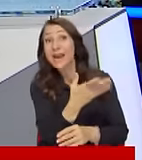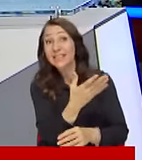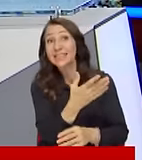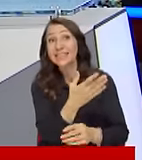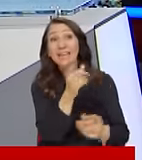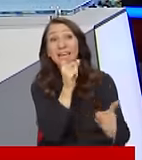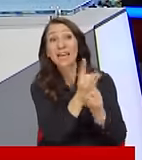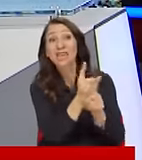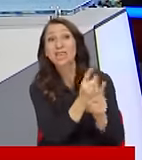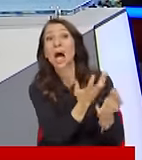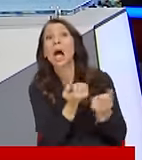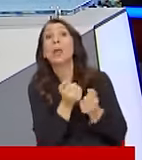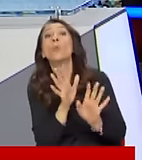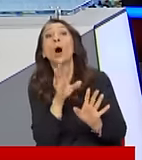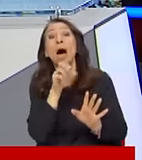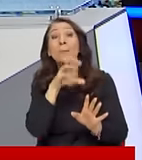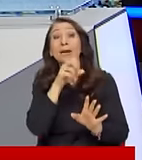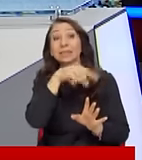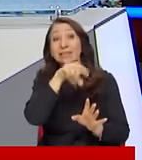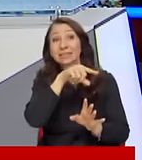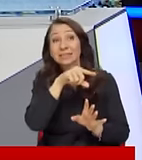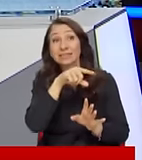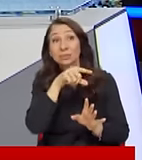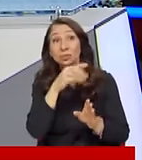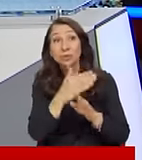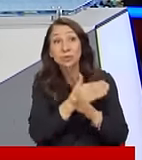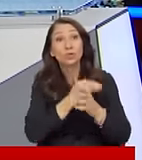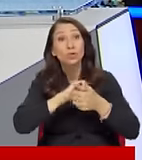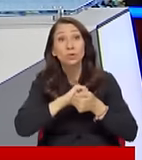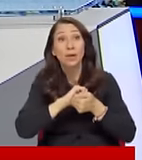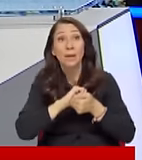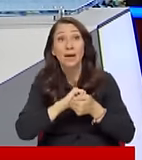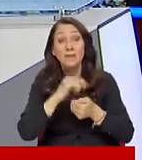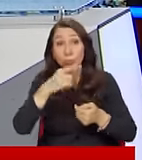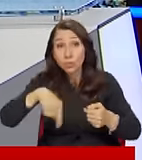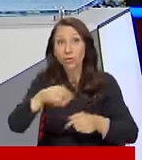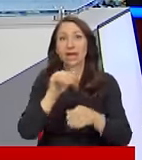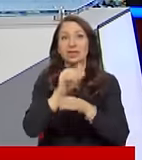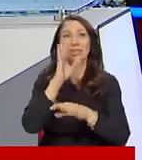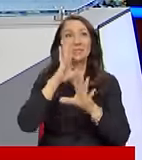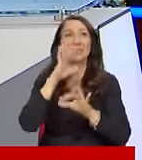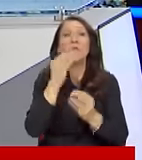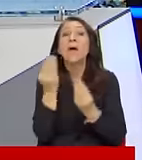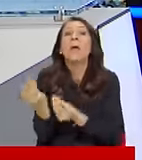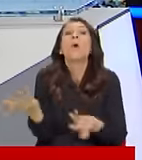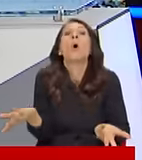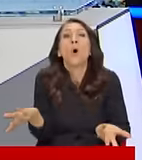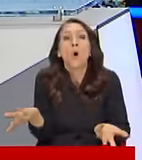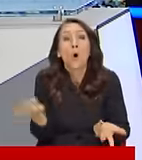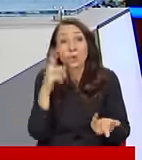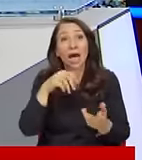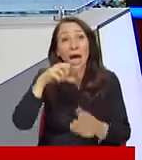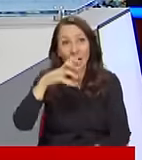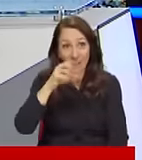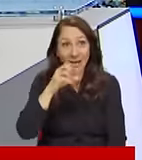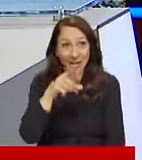oy verdiğinin karşılığını veremiyor AK Partili hemşerilerime, dostlarıma ve burada yaşayan insanlarımıza veremiyor. Onun için AK